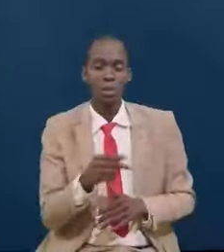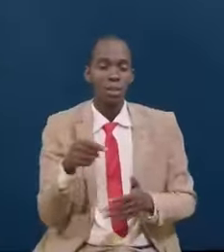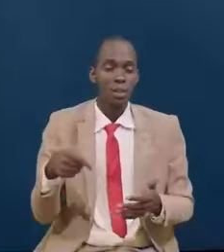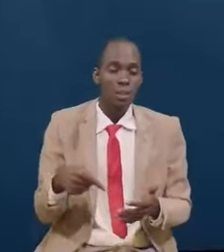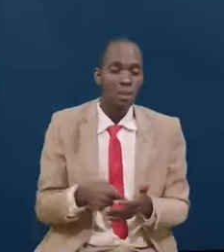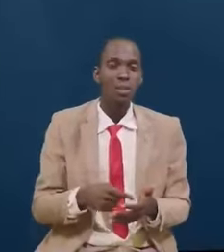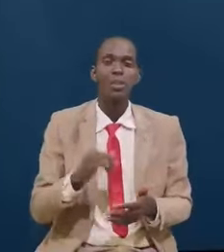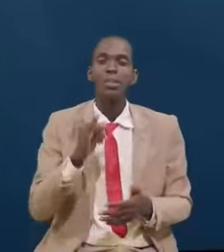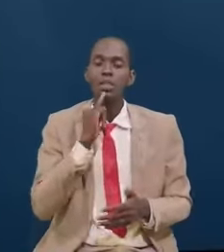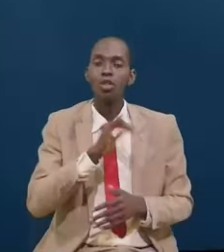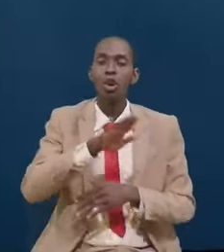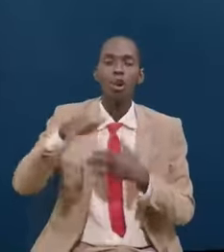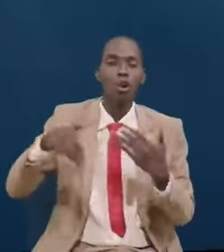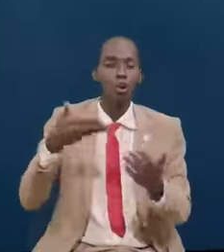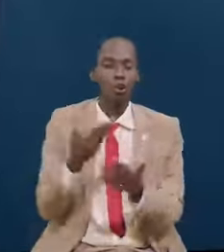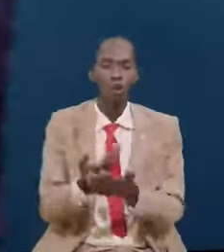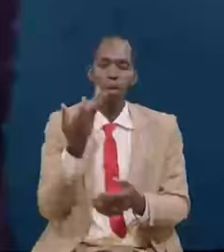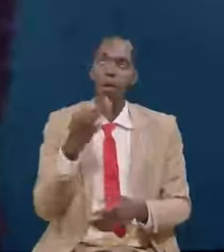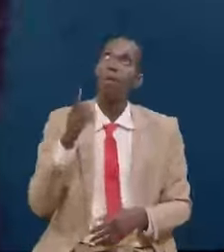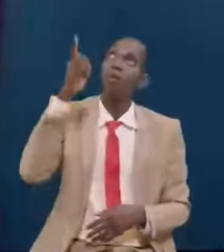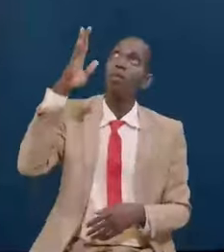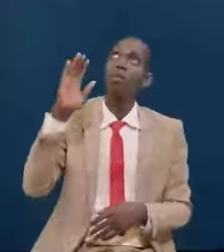mais que tout cela vient de Dieu.